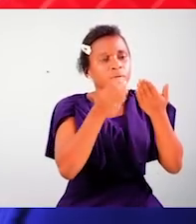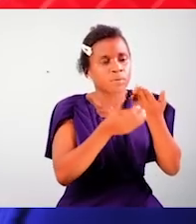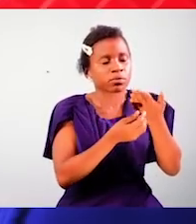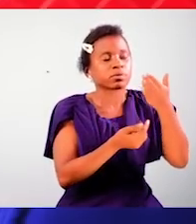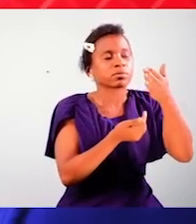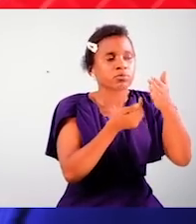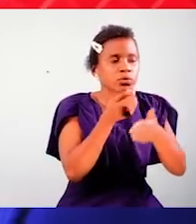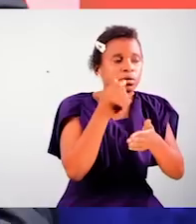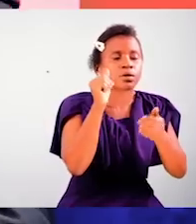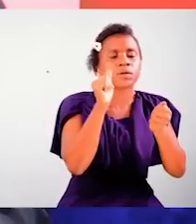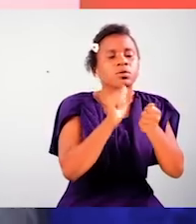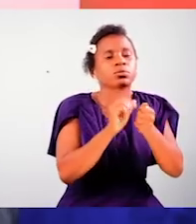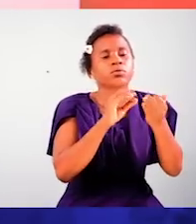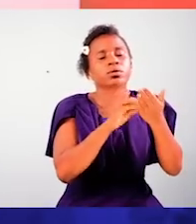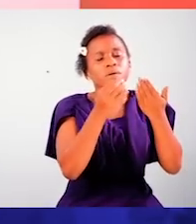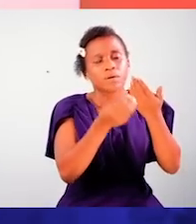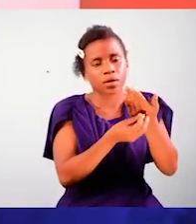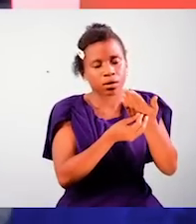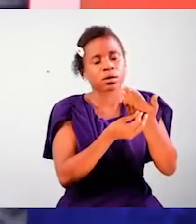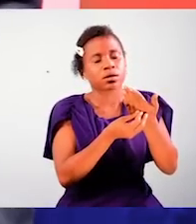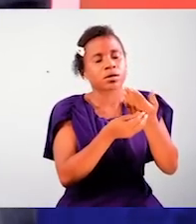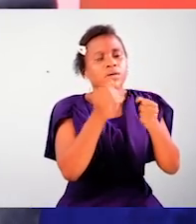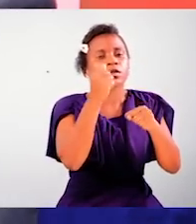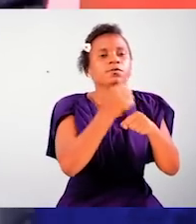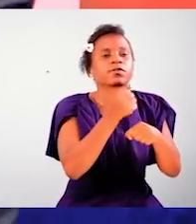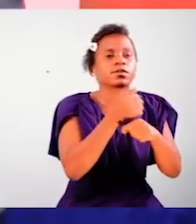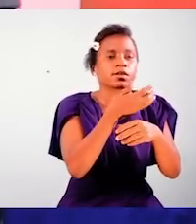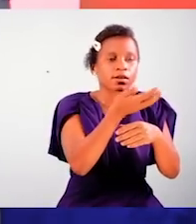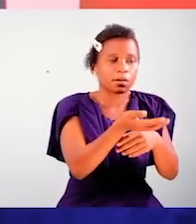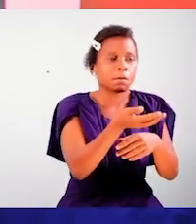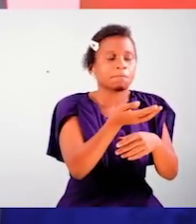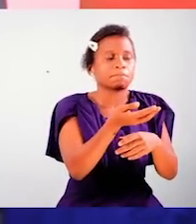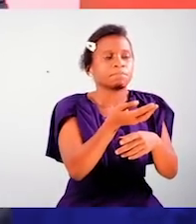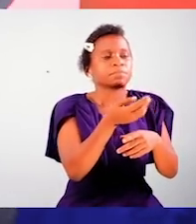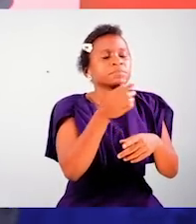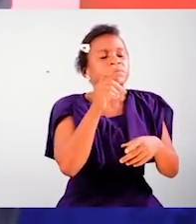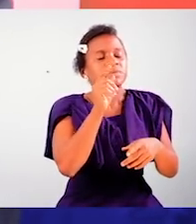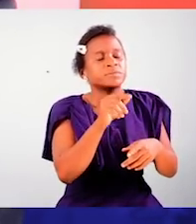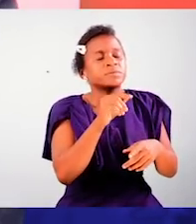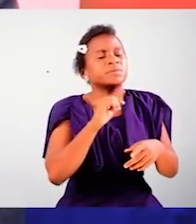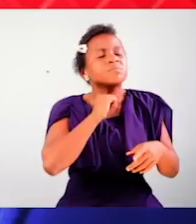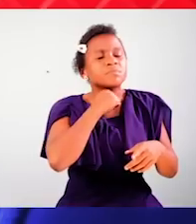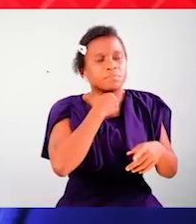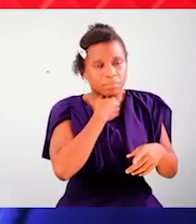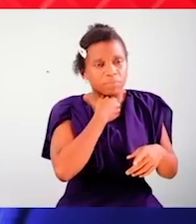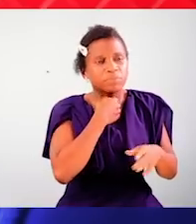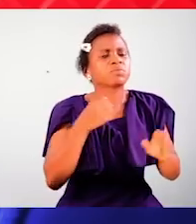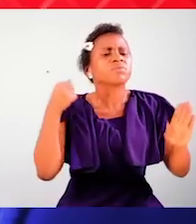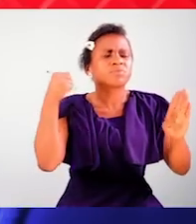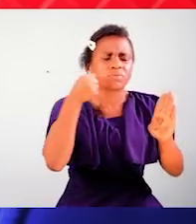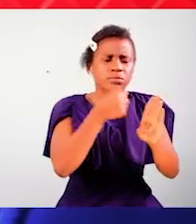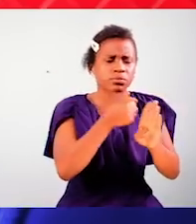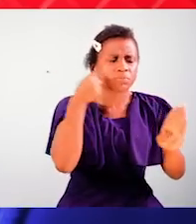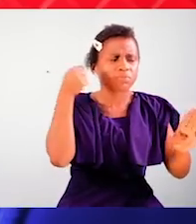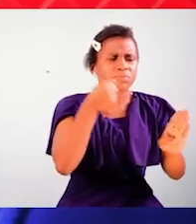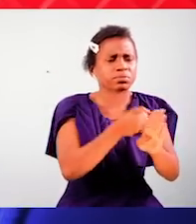na unapotokea nini kinafanyika? Si ndio? Ndio. Unajua inakela mtu